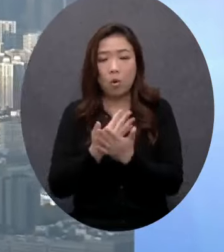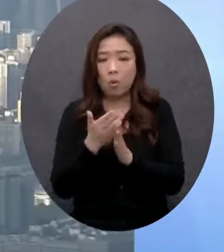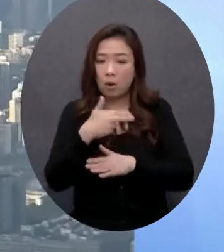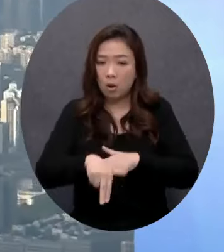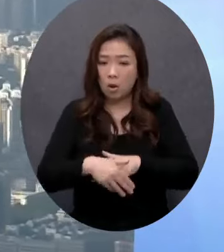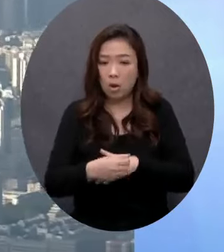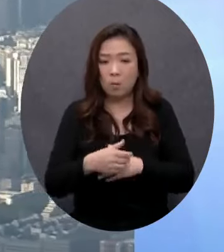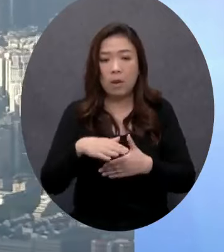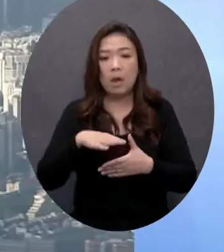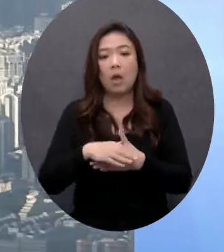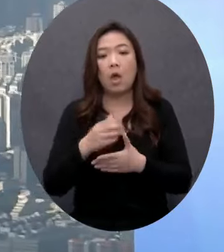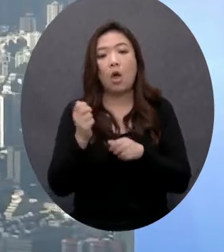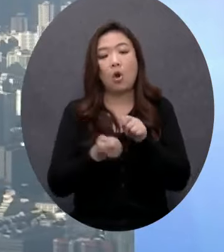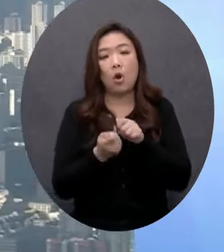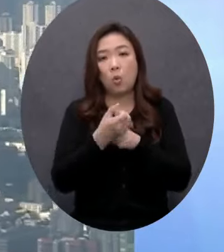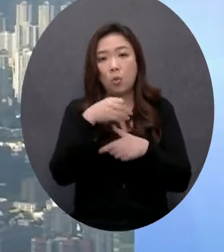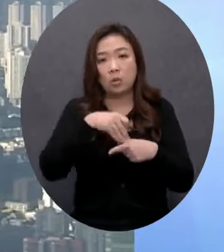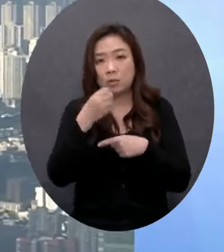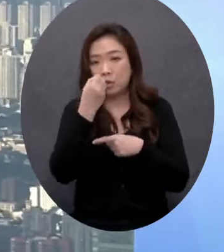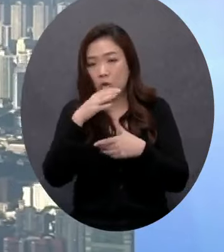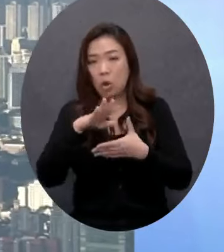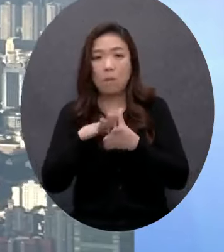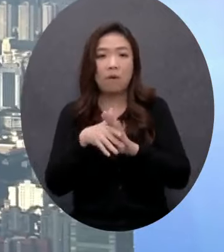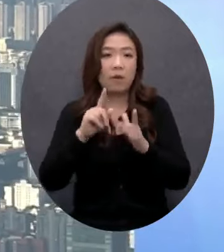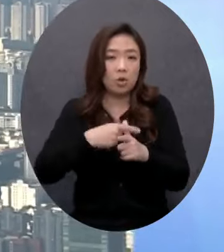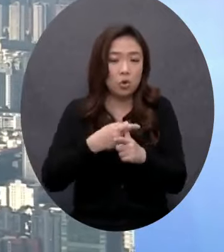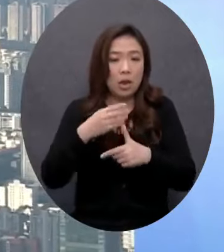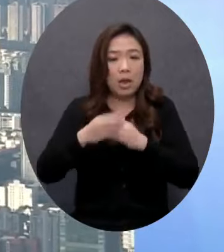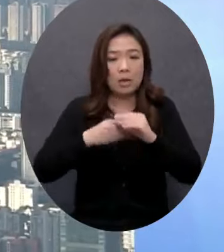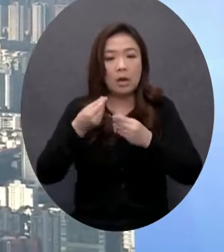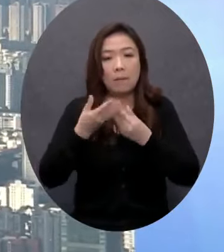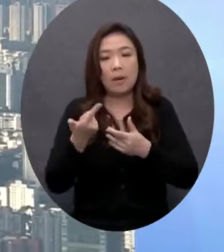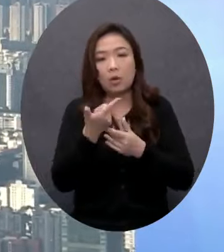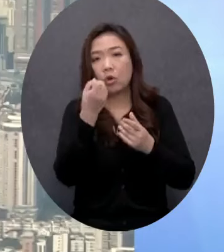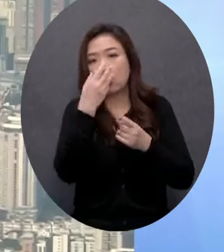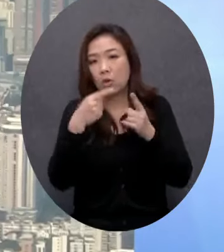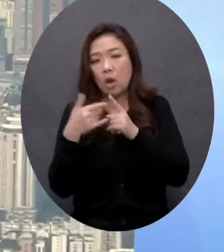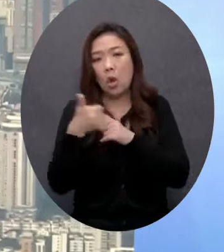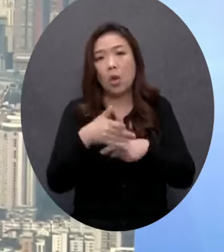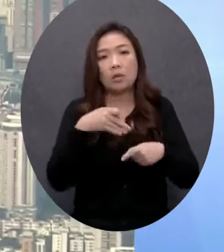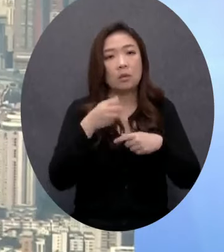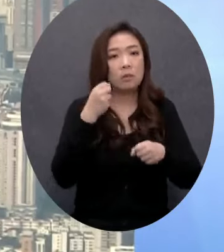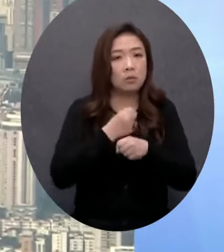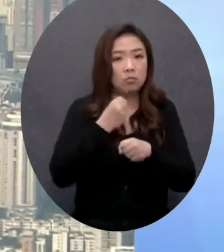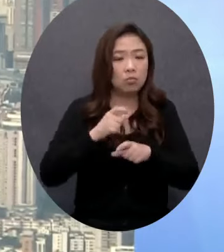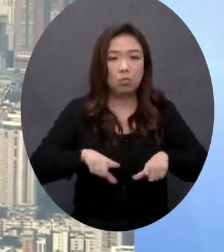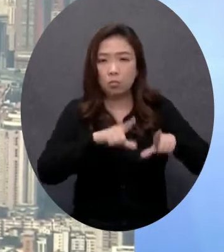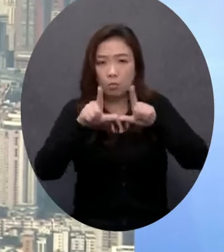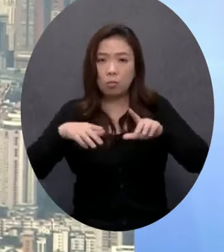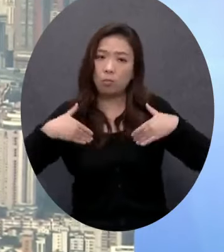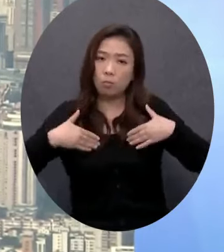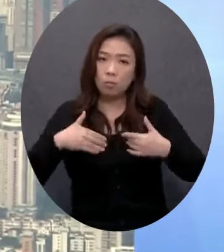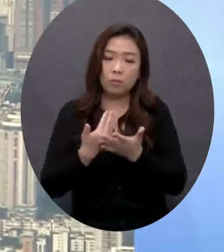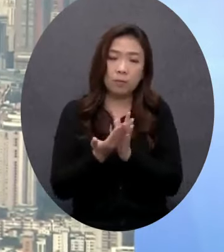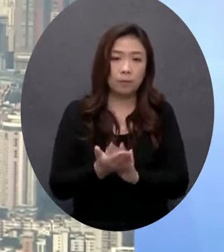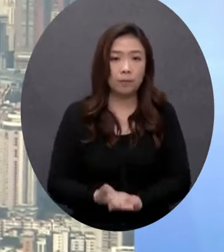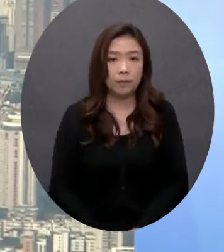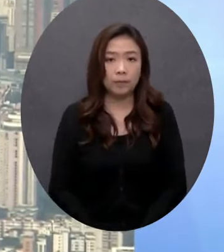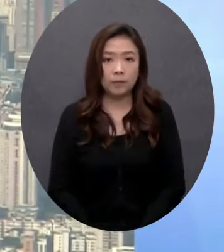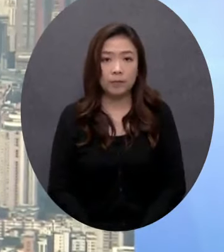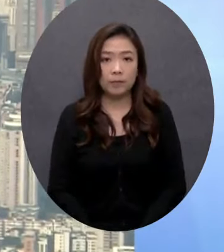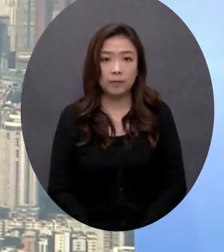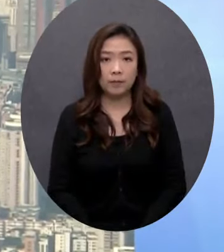港文化月等活动，建立更多服务港人到深圳工作、生活、玩乐的平台。香港电台记